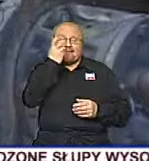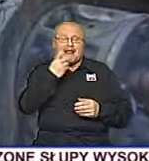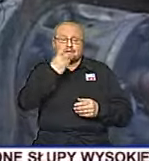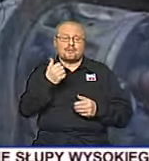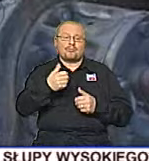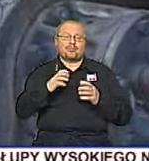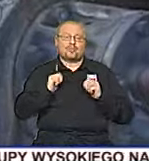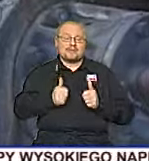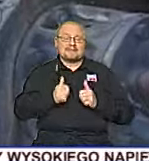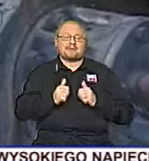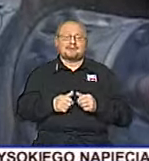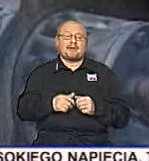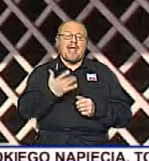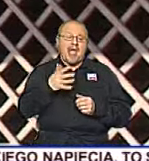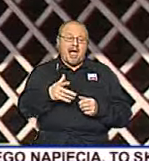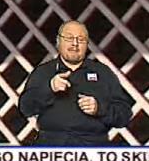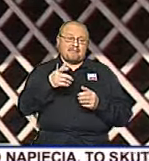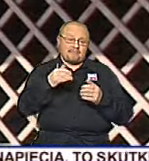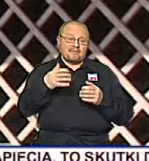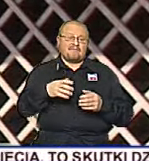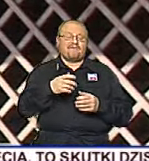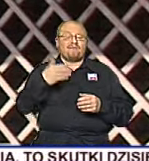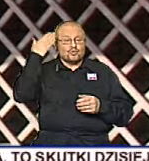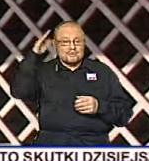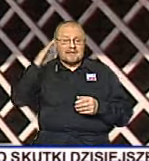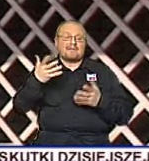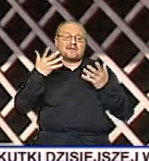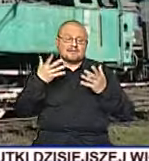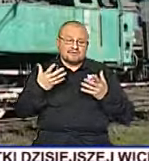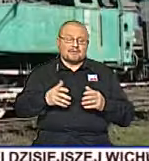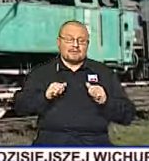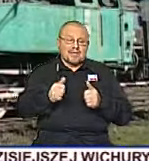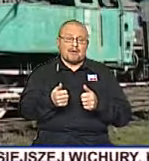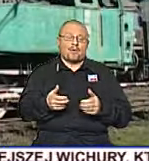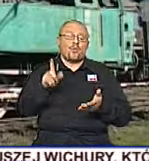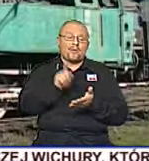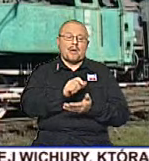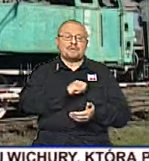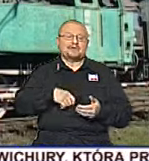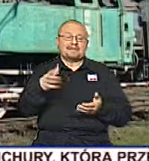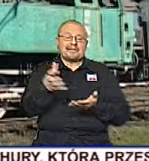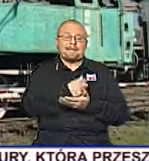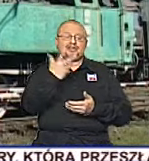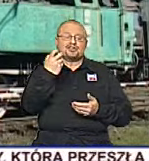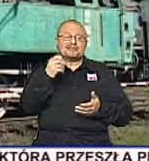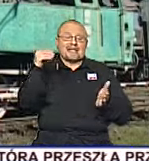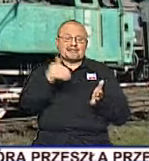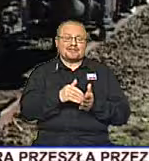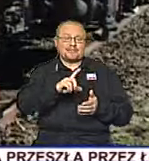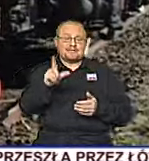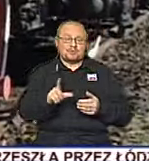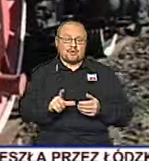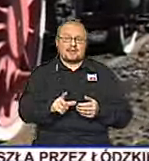Aby uratować lokomotywy przed niszczeniem, władze z Duńskiej Woli postanowiły działać. Udało się zebrać 300 tysięcy złotych jako wkład